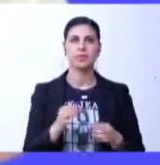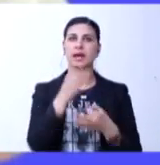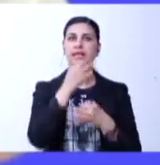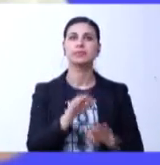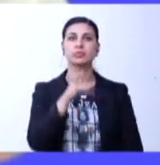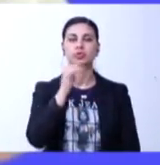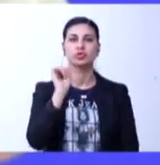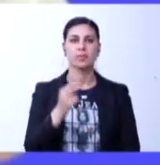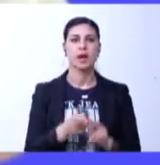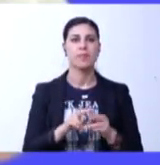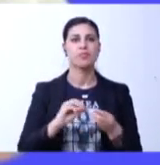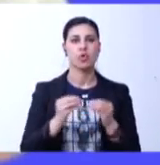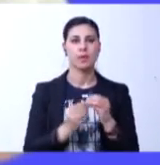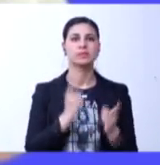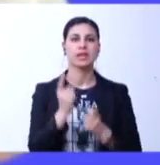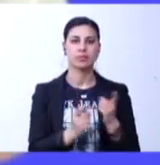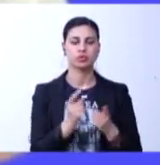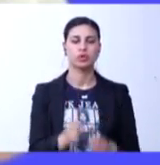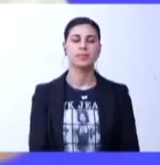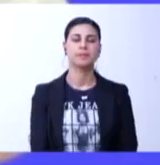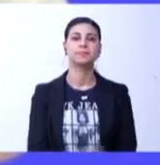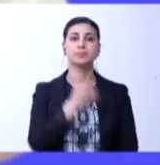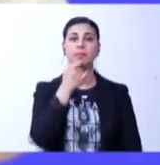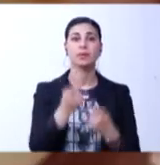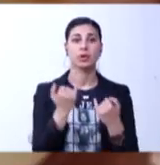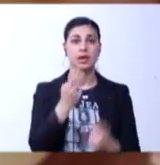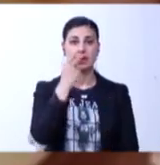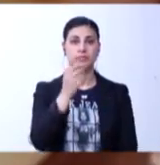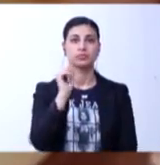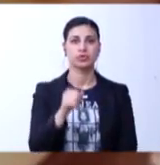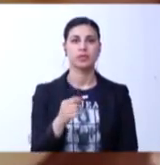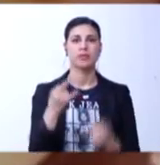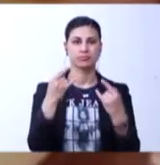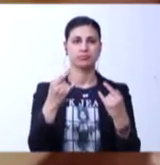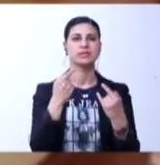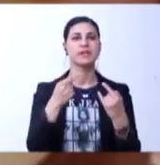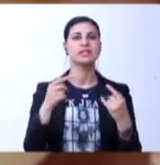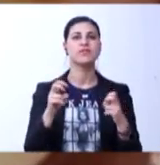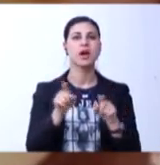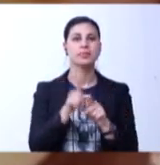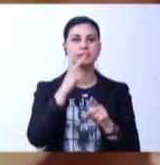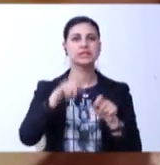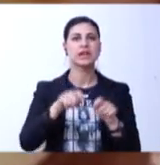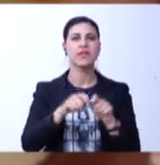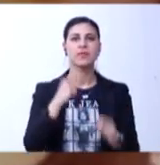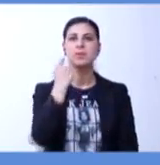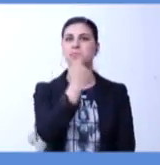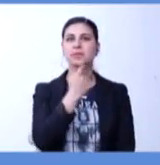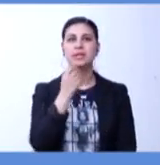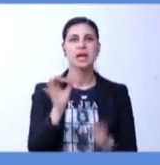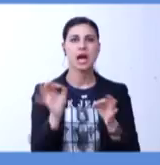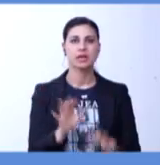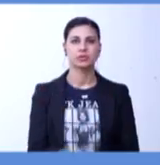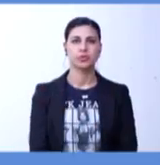ამ პრობლემის გამოსწორება, მაგრამ სასურველია. მაყურებელ საშუალება აქვს ახლა ეკრანზე ნახო სხვადასხვა სახის დარღვევები, ანუ